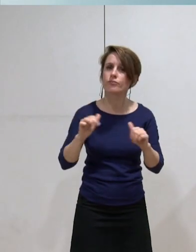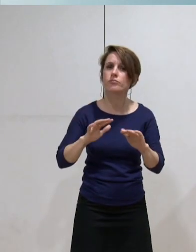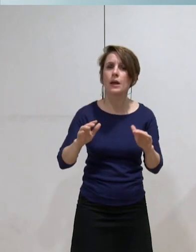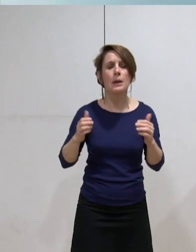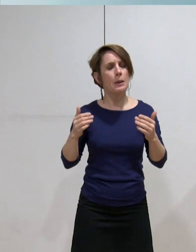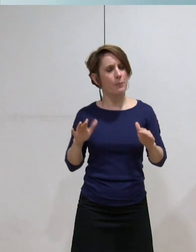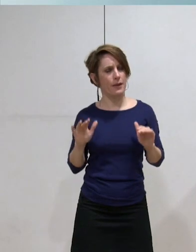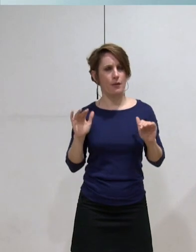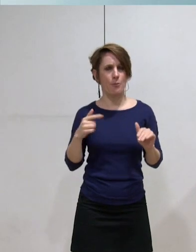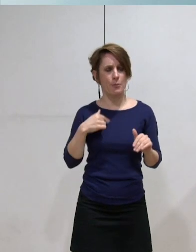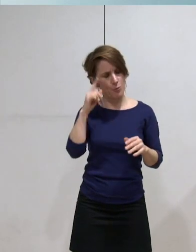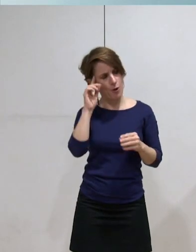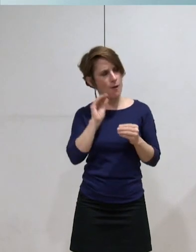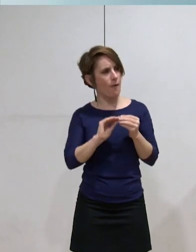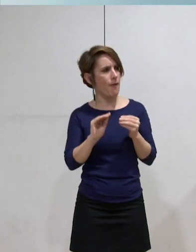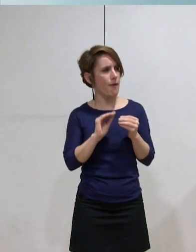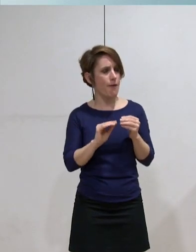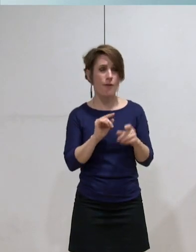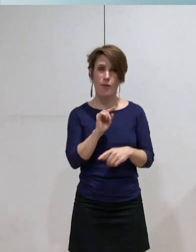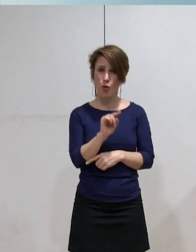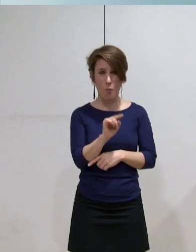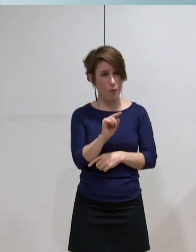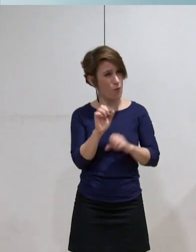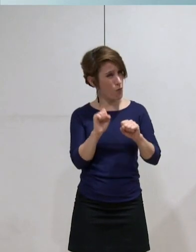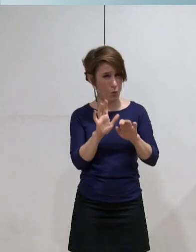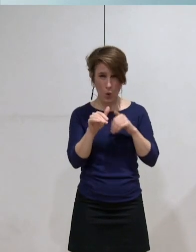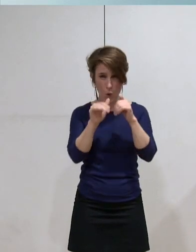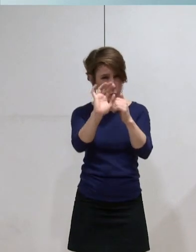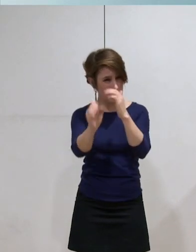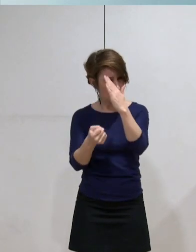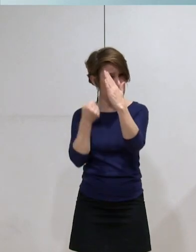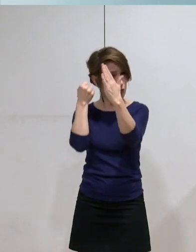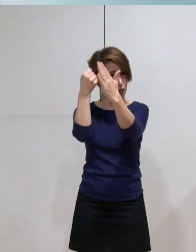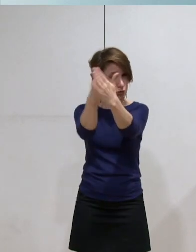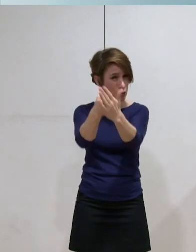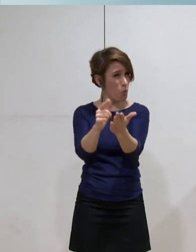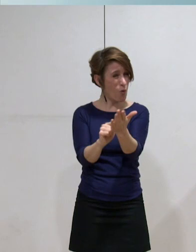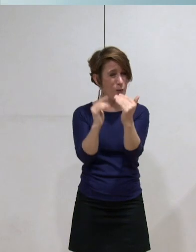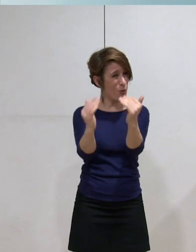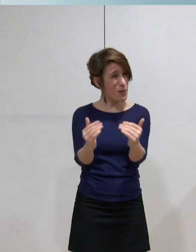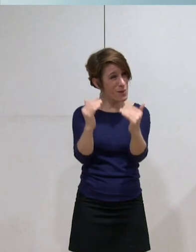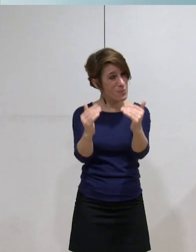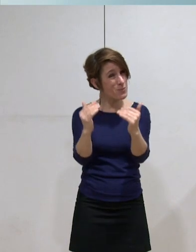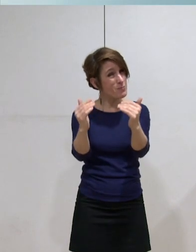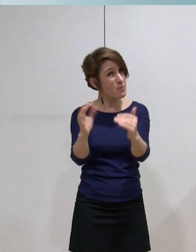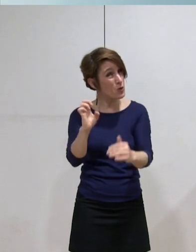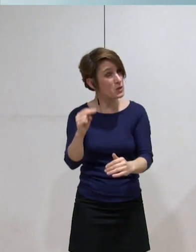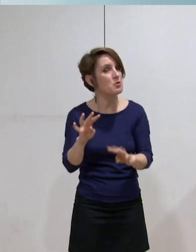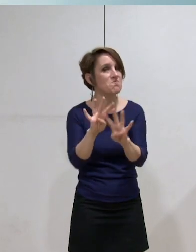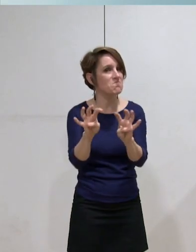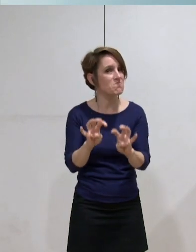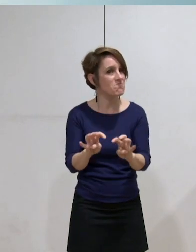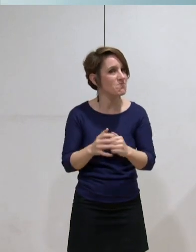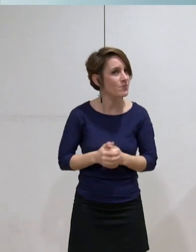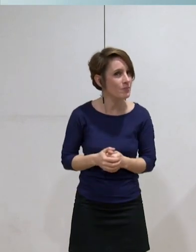demande si vous pourrez tenir sur cette ligne tout votre mandat il reste pourtant essentiel de